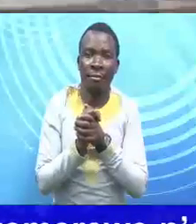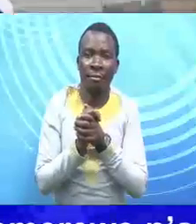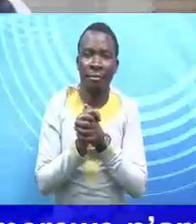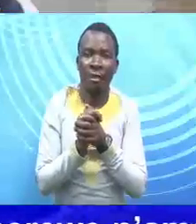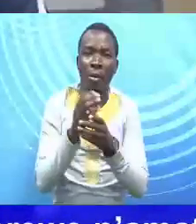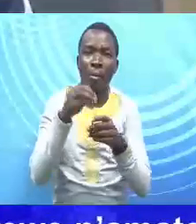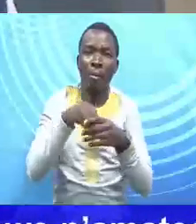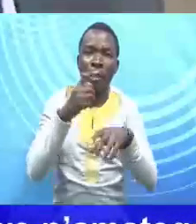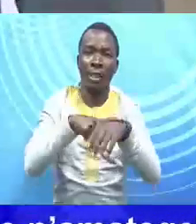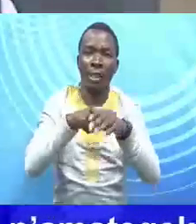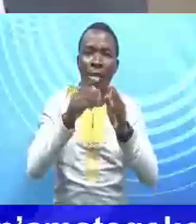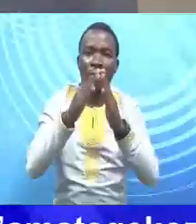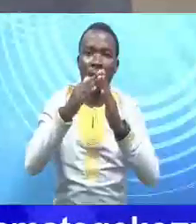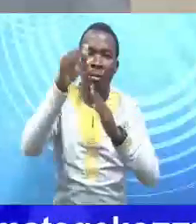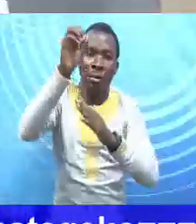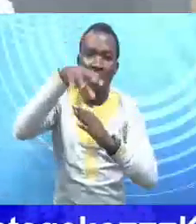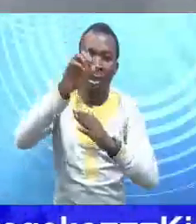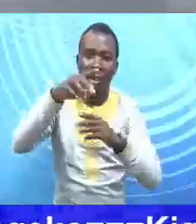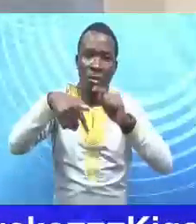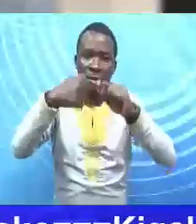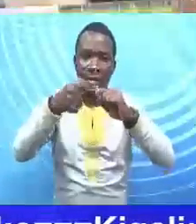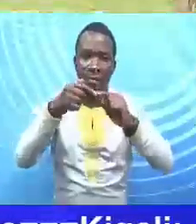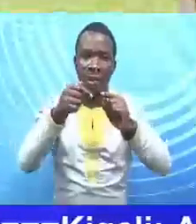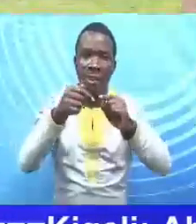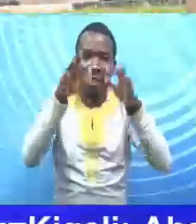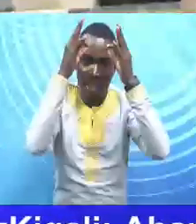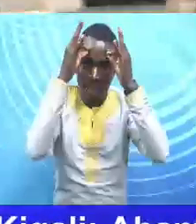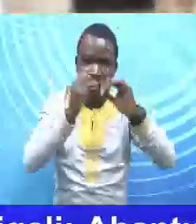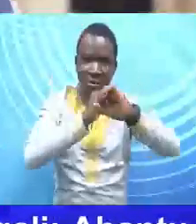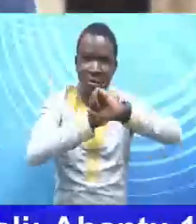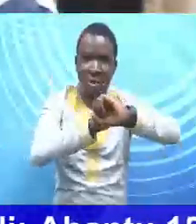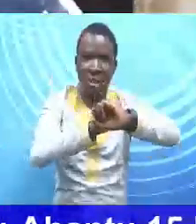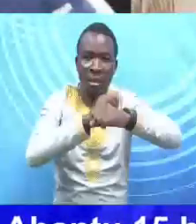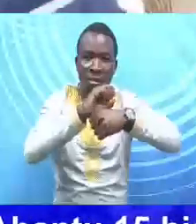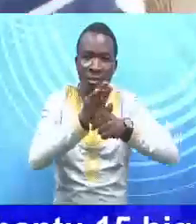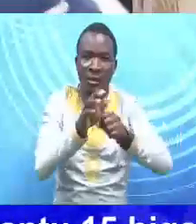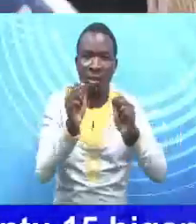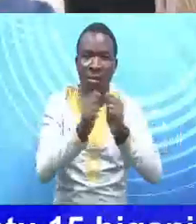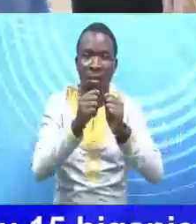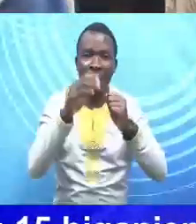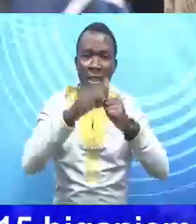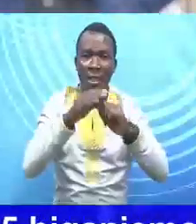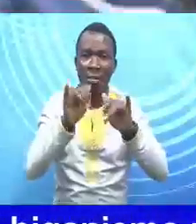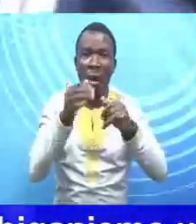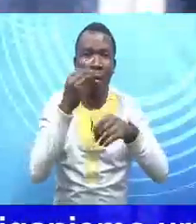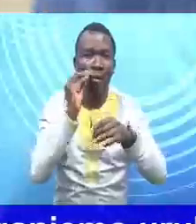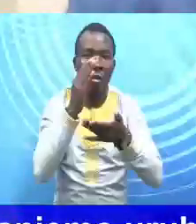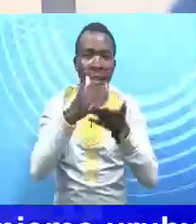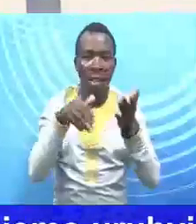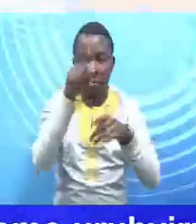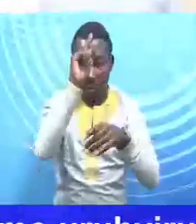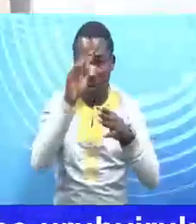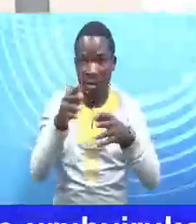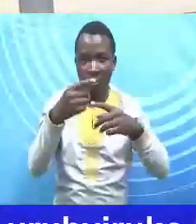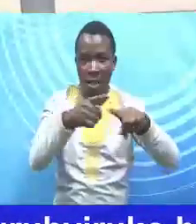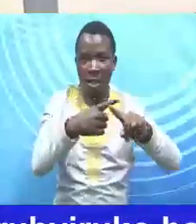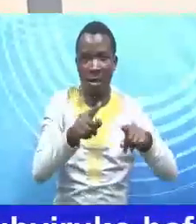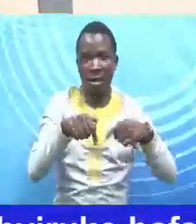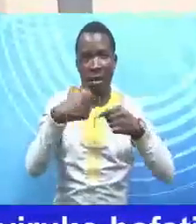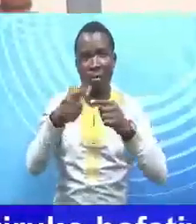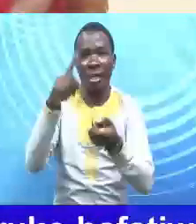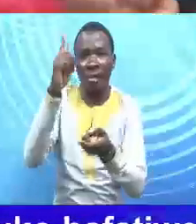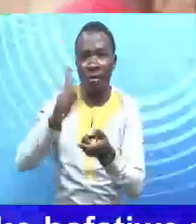mu gihe umujyi wa Kigali ukomeje ingamba zo kwirinda icyorezo cya COVID-19 baguma mu rugo bamwe mu baturage batandukanye bakomeje kwica